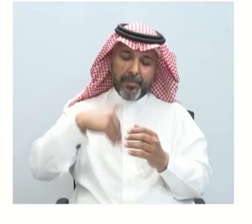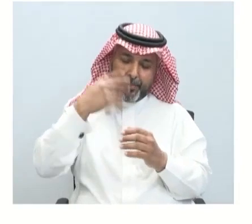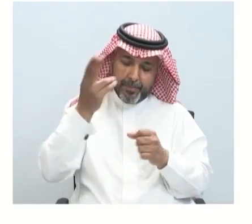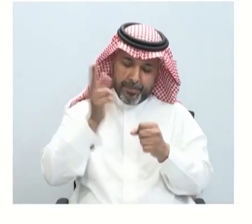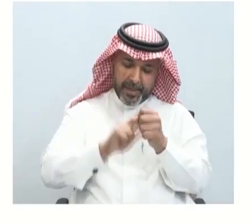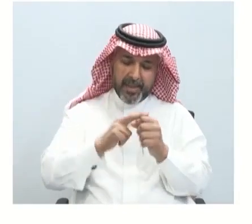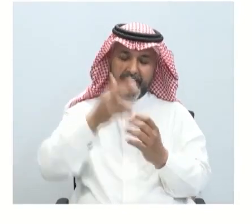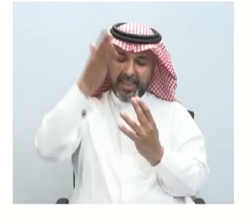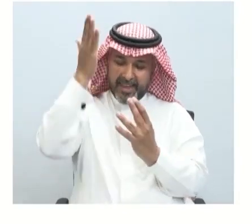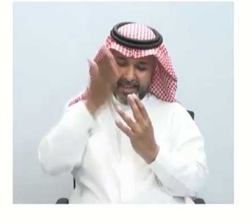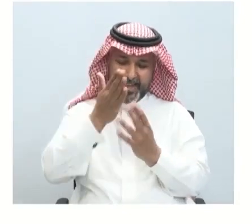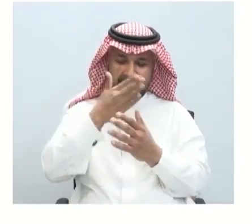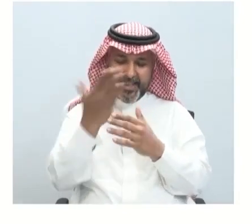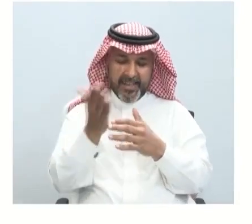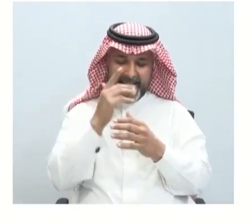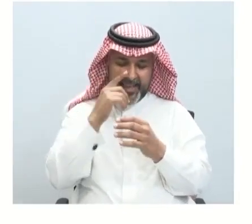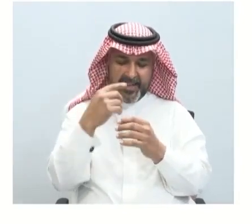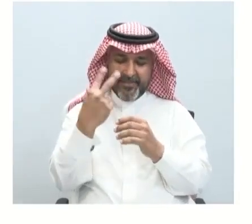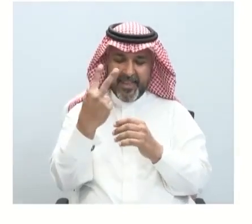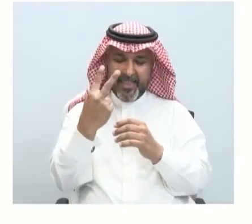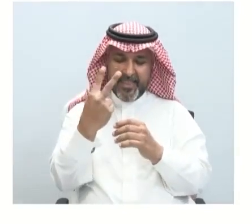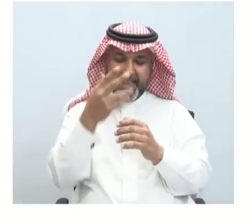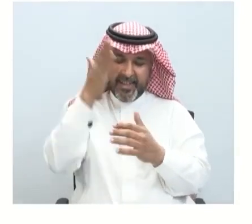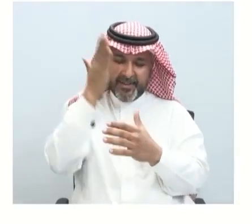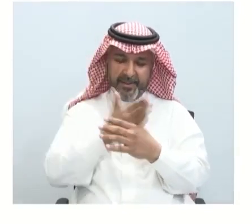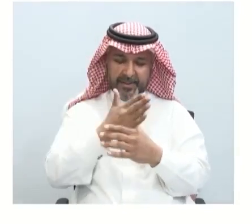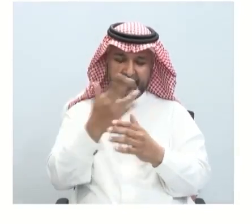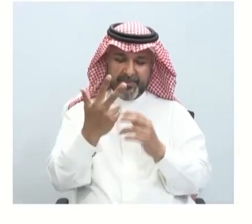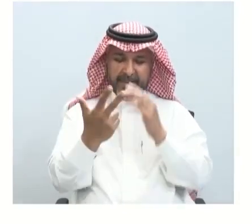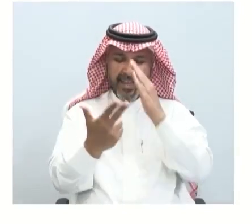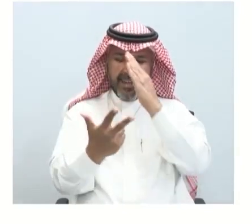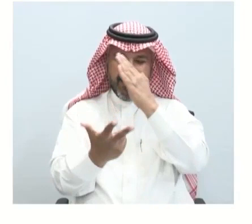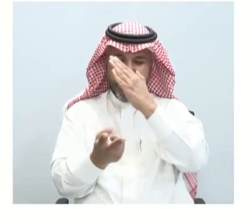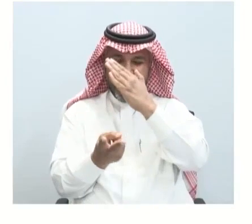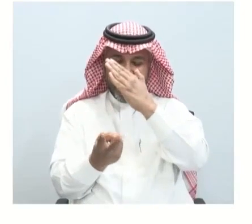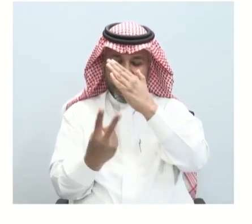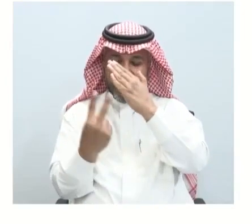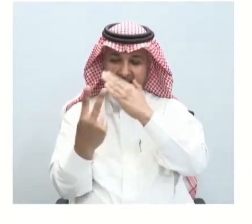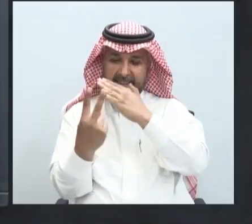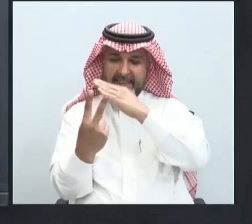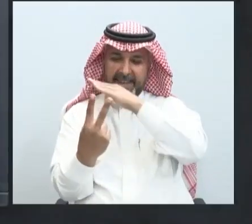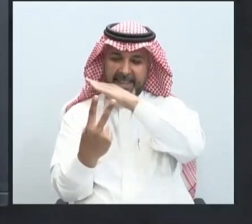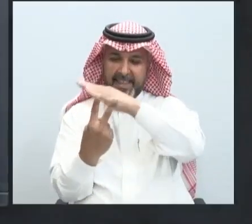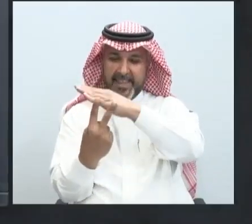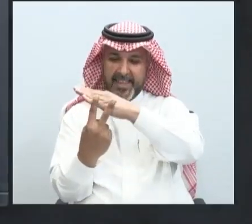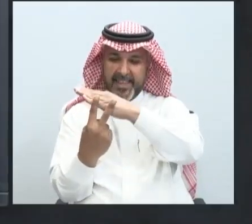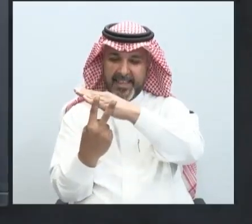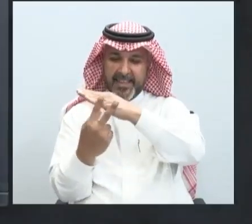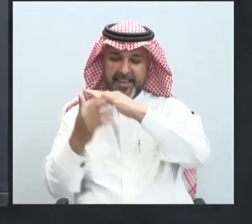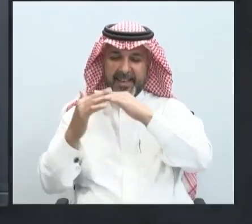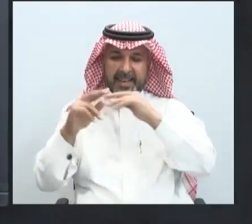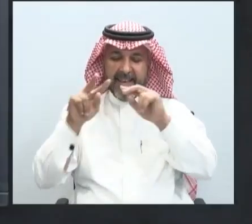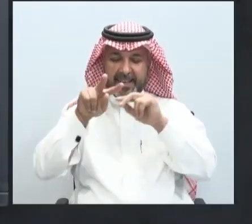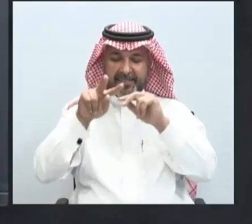ان الطور البيني عندما يكون هنالك طور بيني لا تحدث عمليه تضاعف في الطور التمهيدي تبدا تتكون خيوط هذه المريكزات وتكون